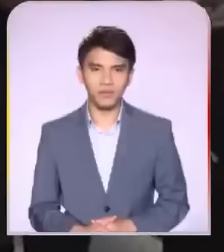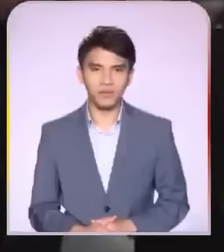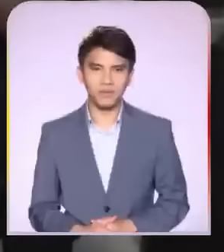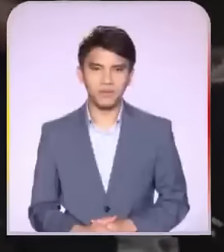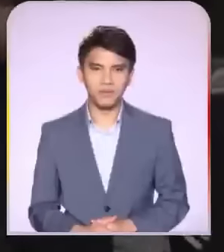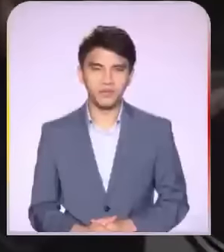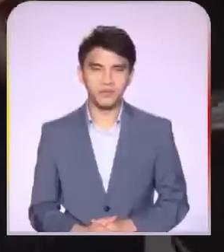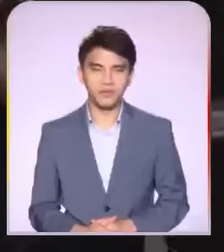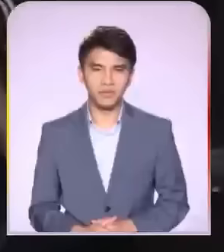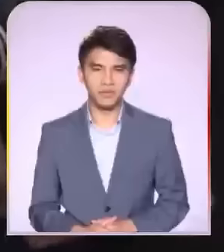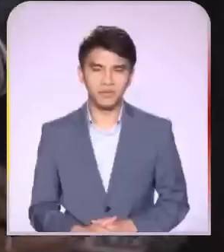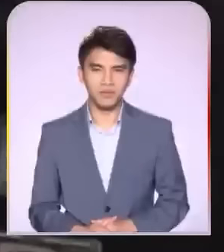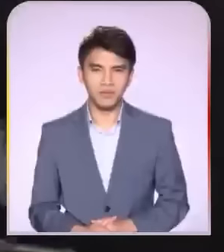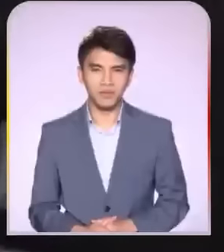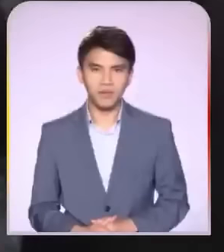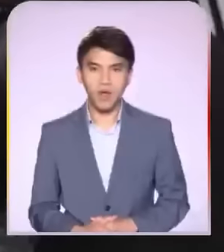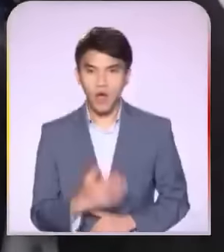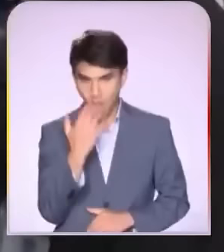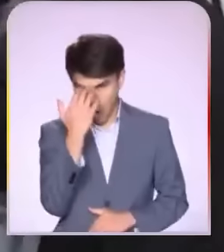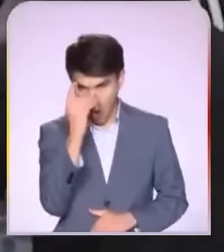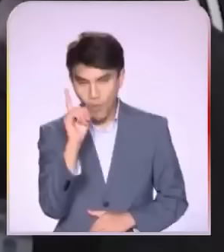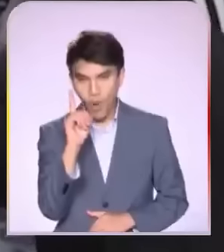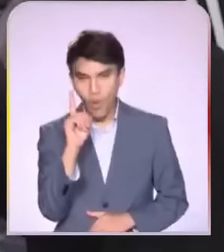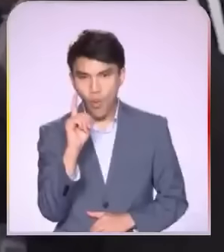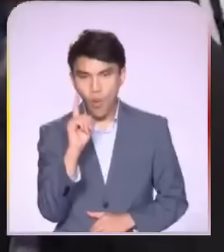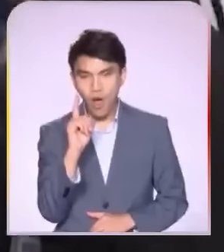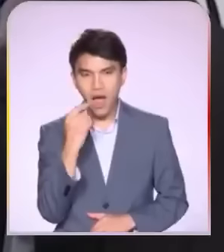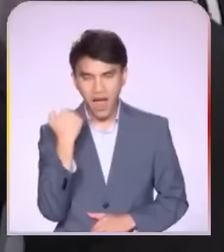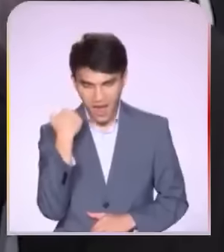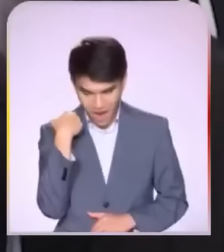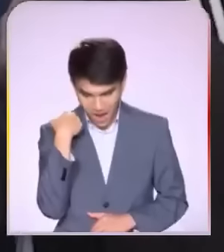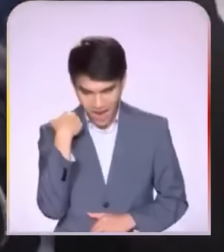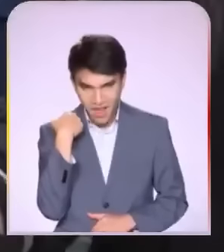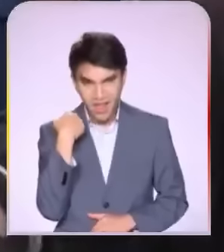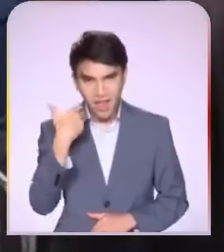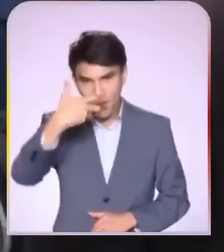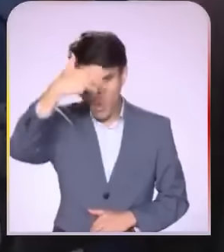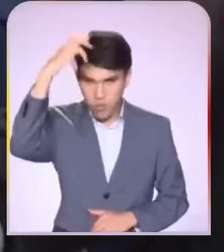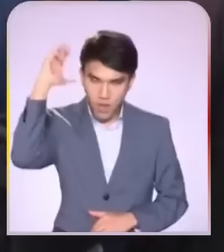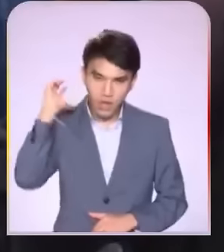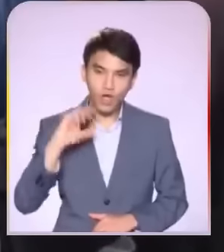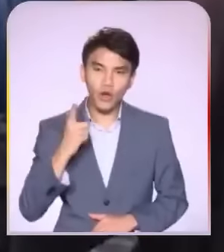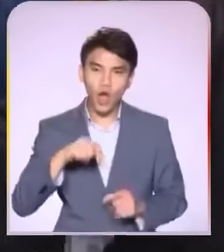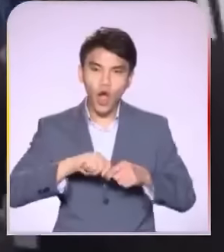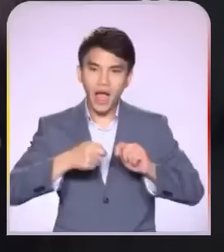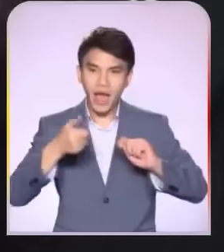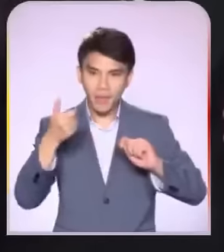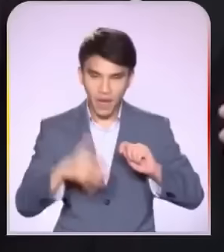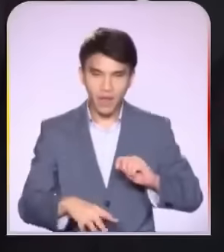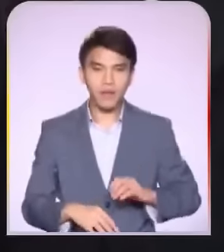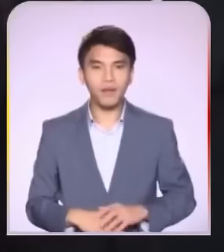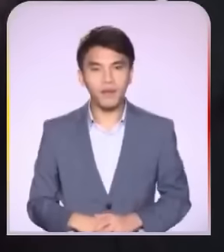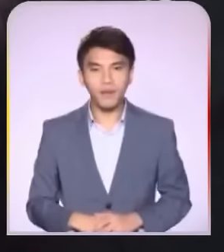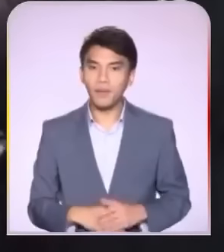ของพี่นี่มันบีบเตี้ย บีบเตี้ยก็มีครับแต่คือว่ามันแม่ผมก็ทำขาดไปแล้วครับครับผม